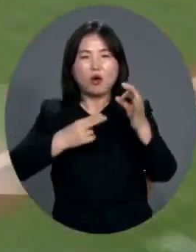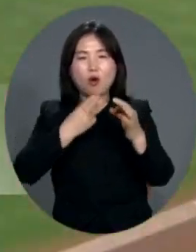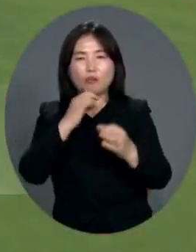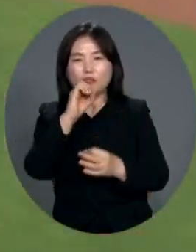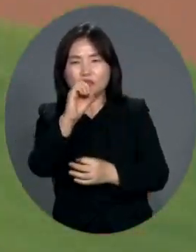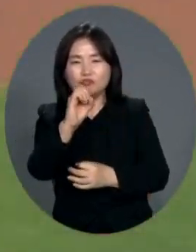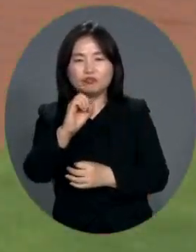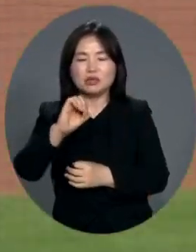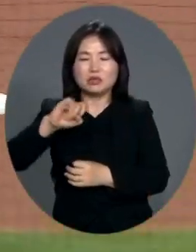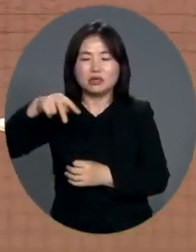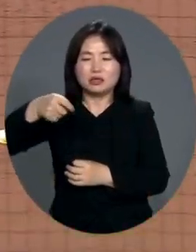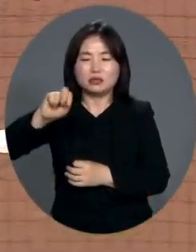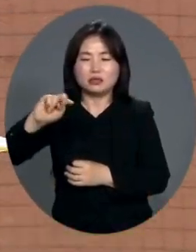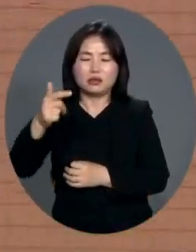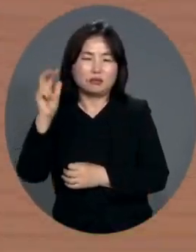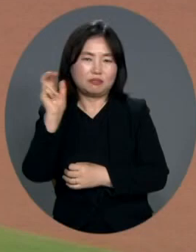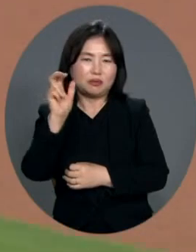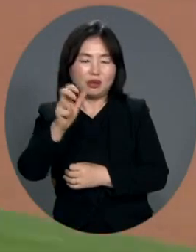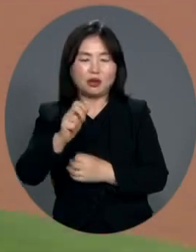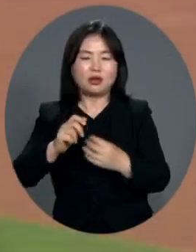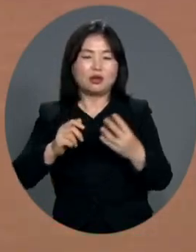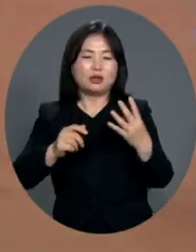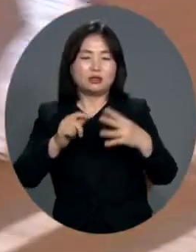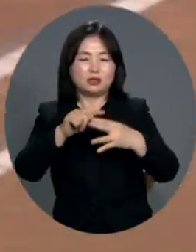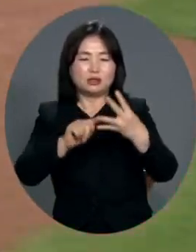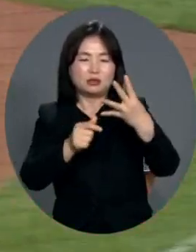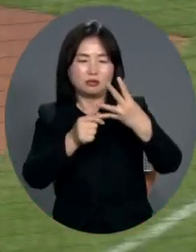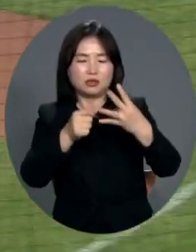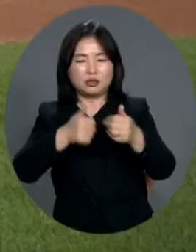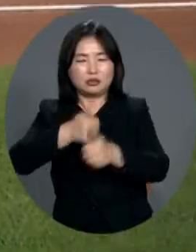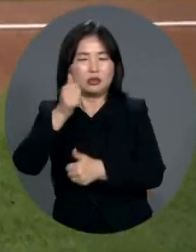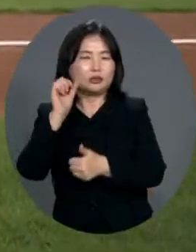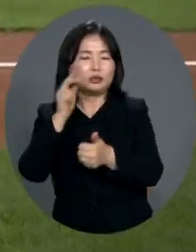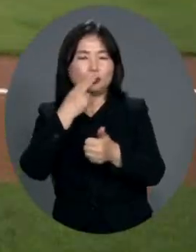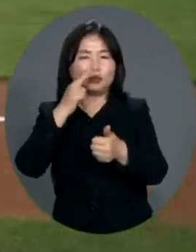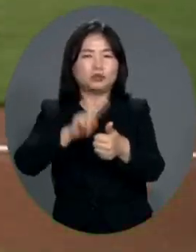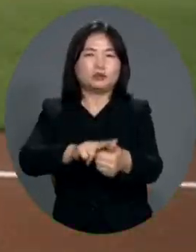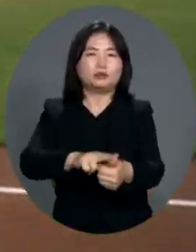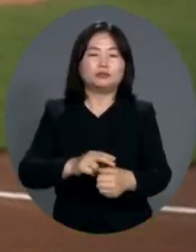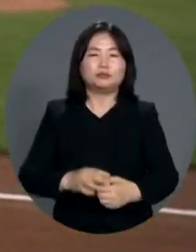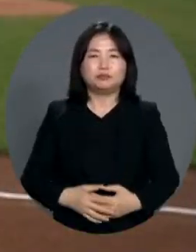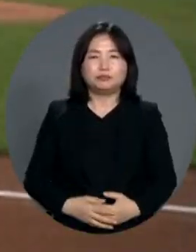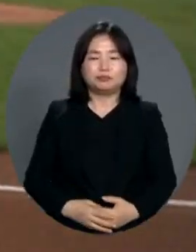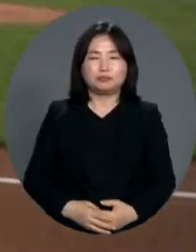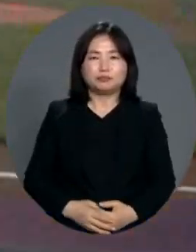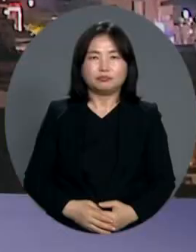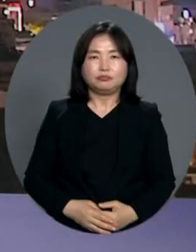기록 중인 이승현을 선발로 4연승에 도전합니다. MBC 뉴스 서건입니다.